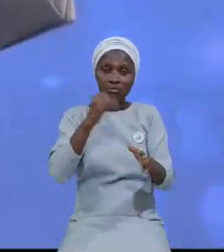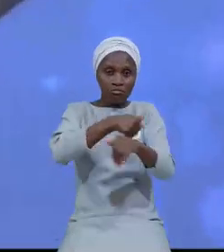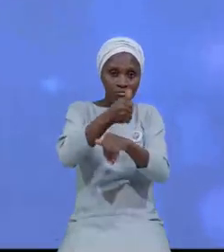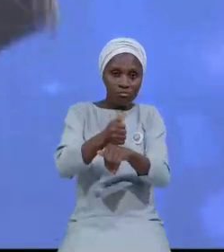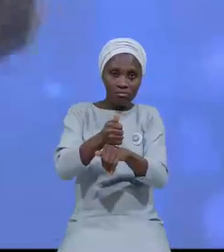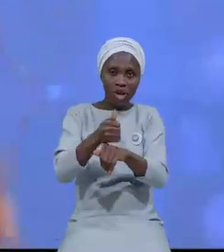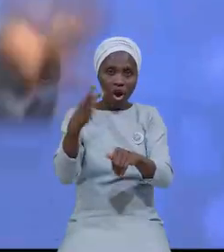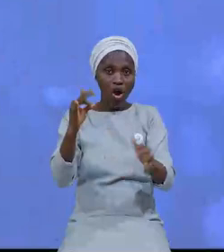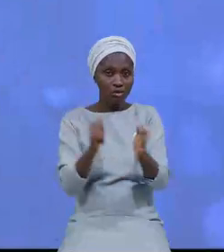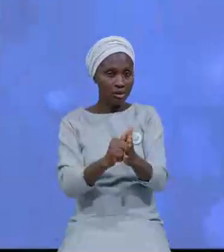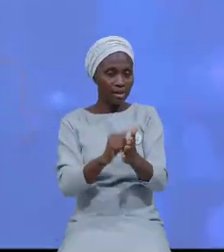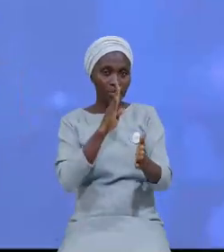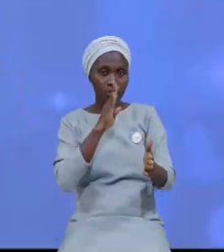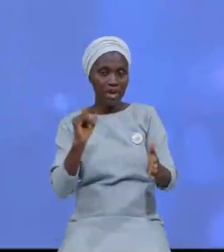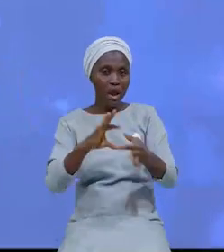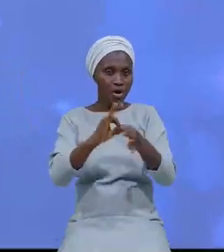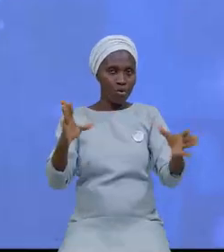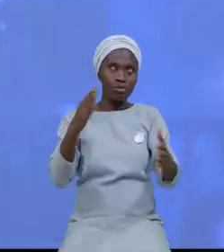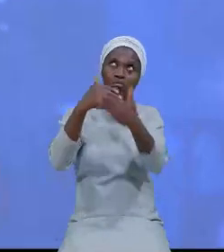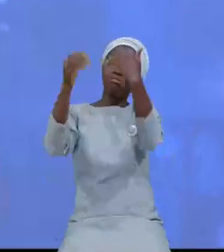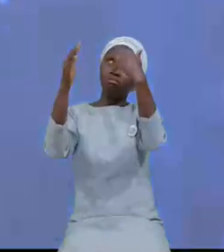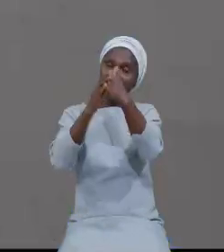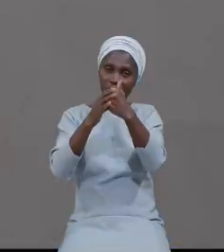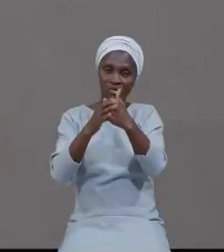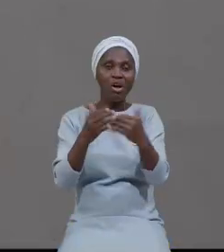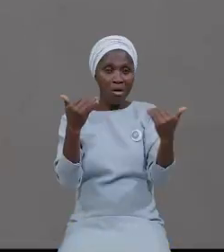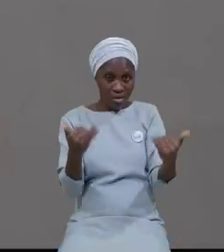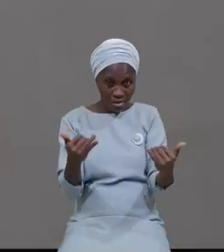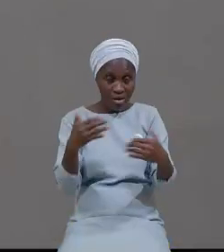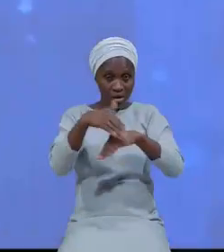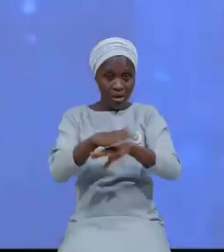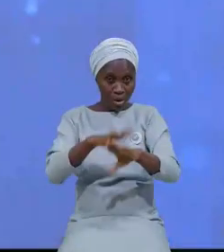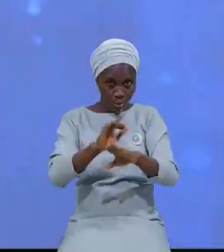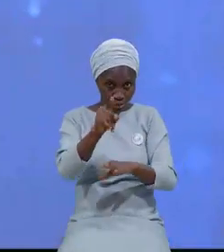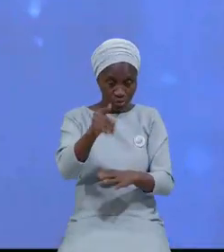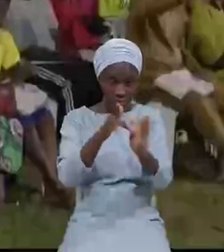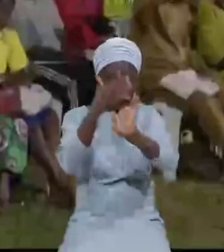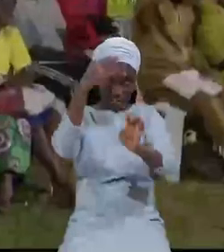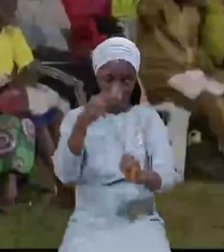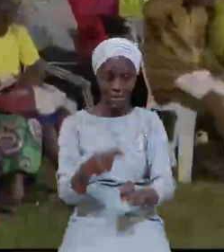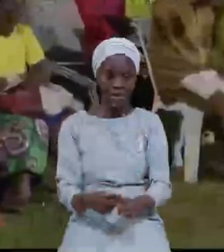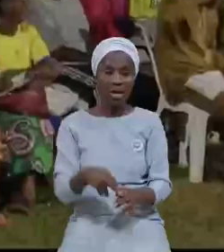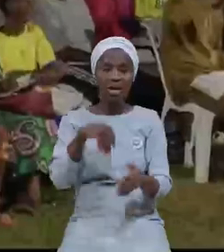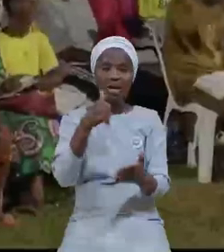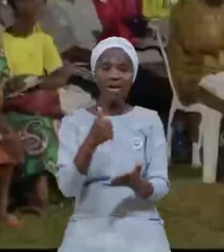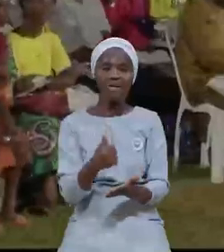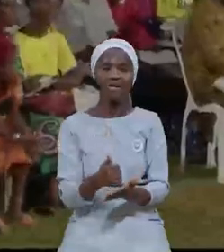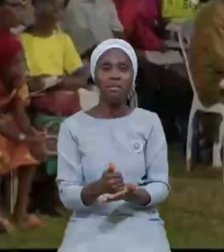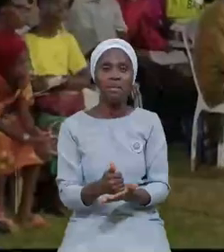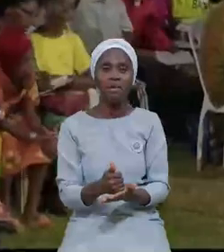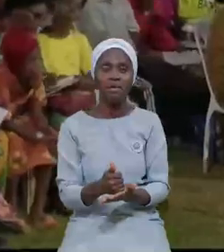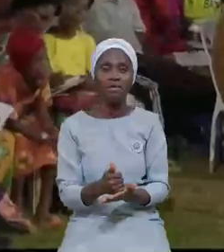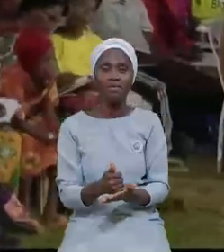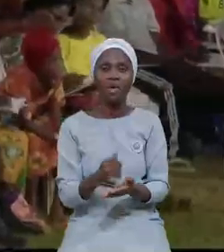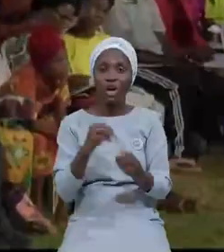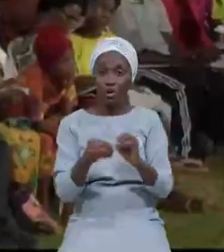une confirmation de cette de ce fait que tu es délié dans ta vie même ce soir au nom de